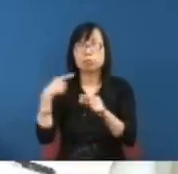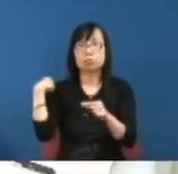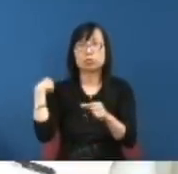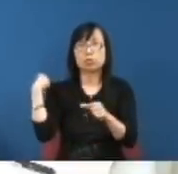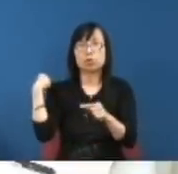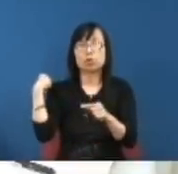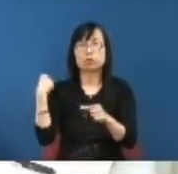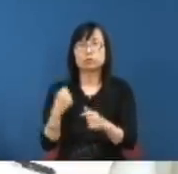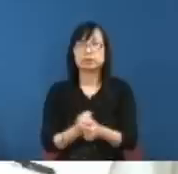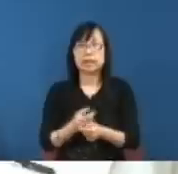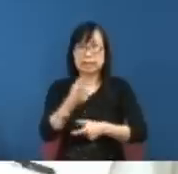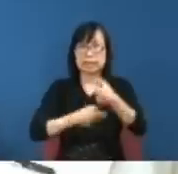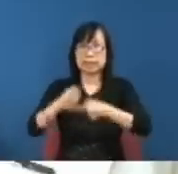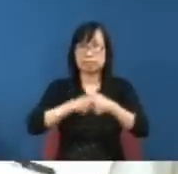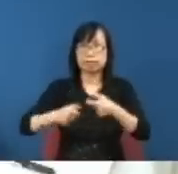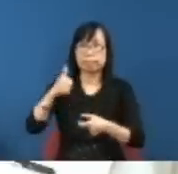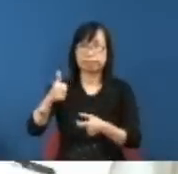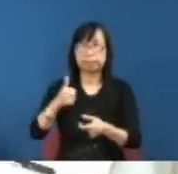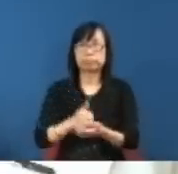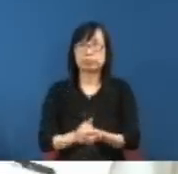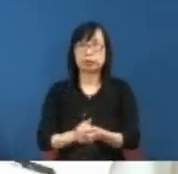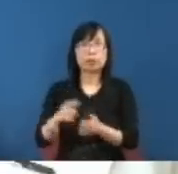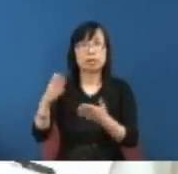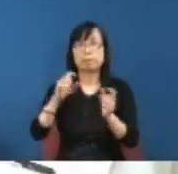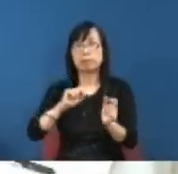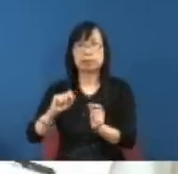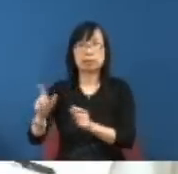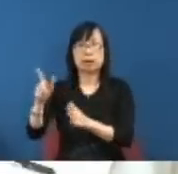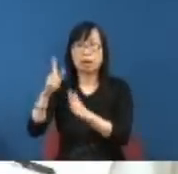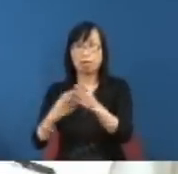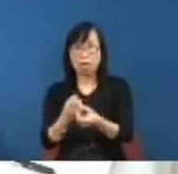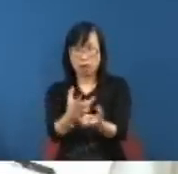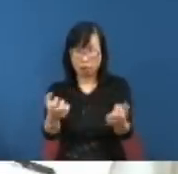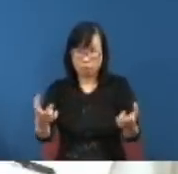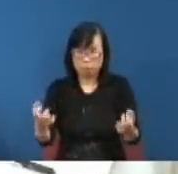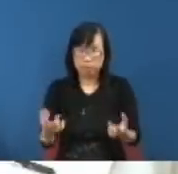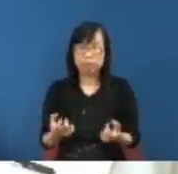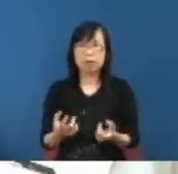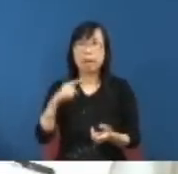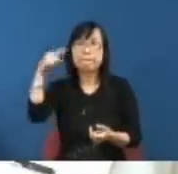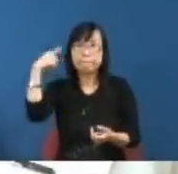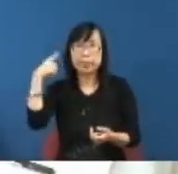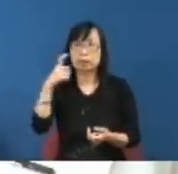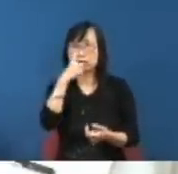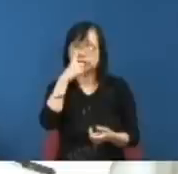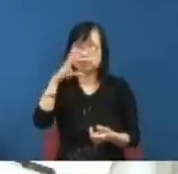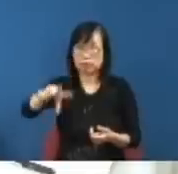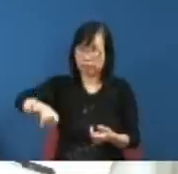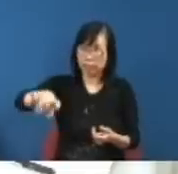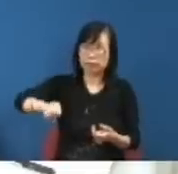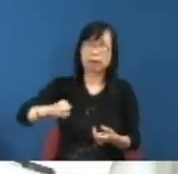個經濟嘅實體咧，其實都係落後於歐盟同埋美國、英國、加拿